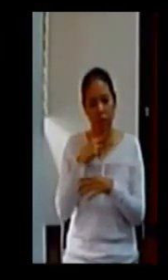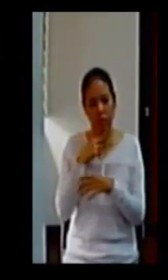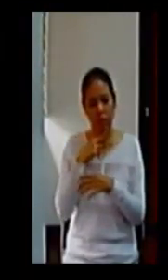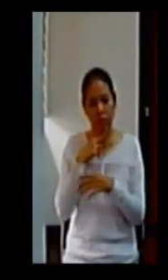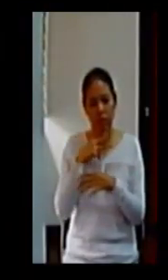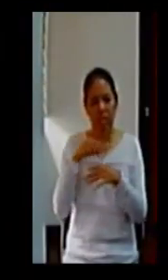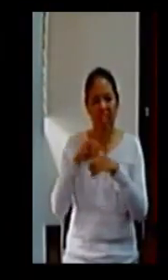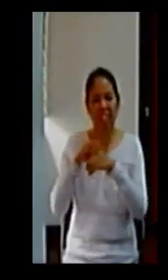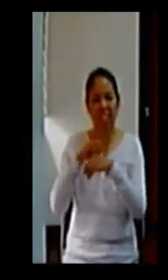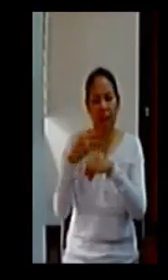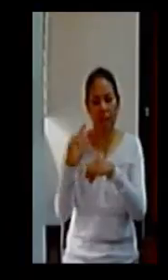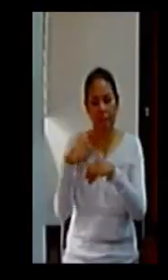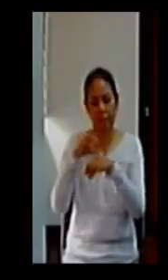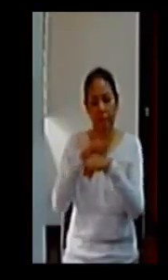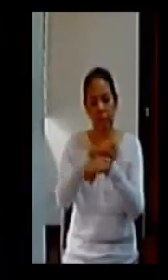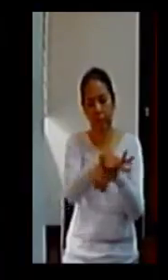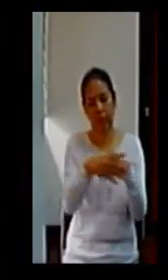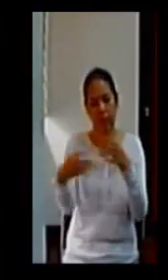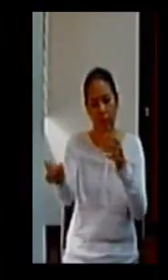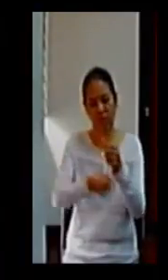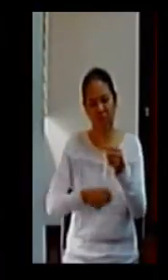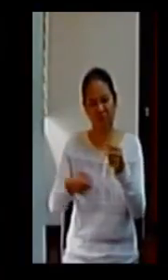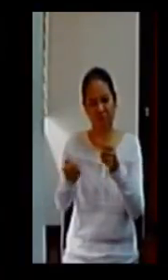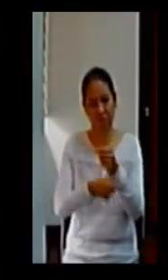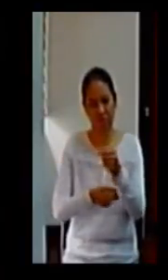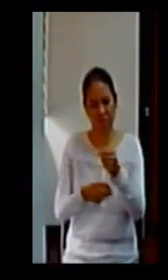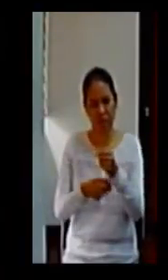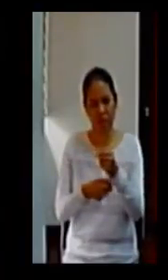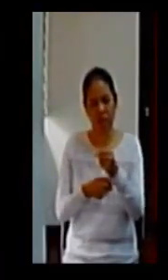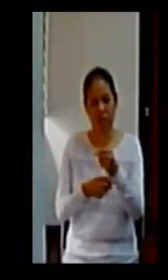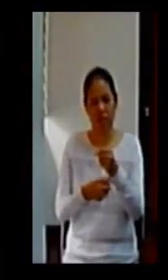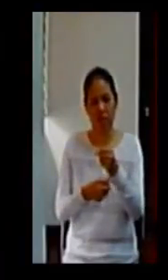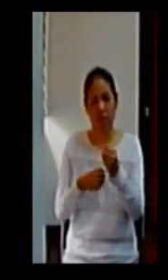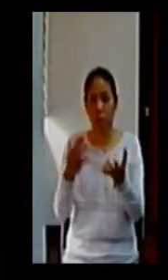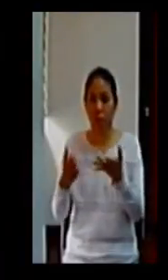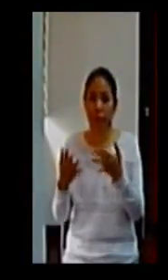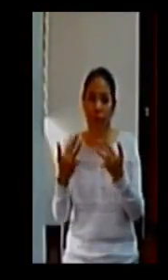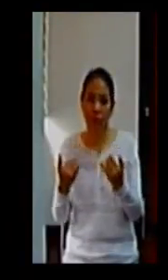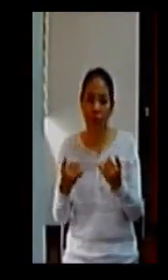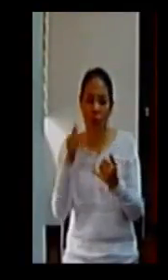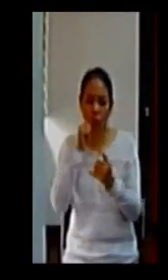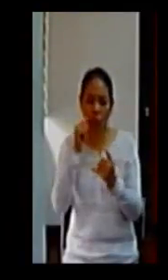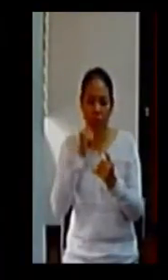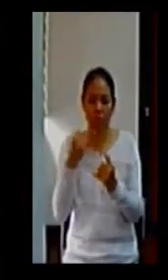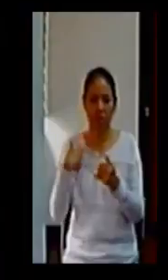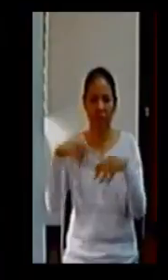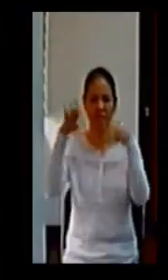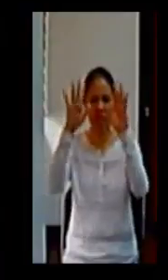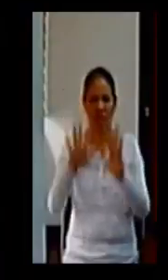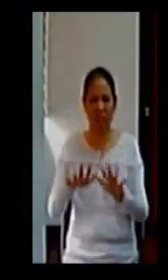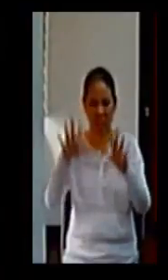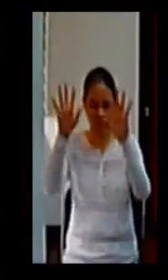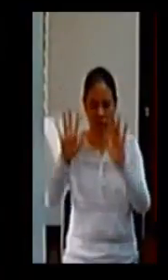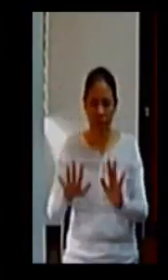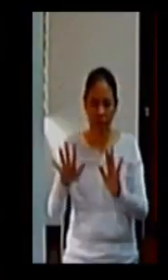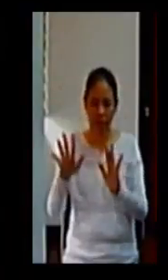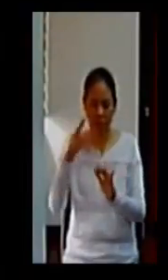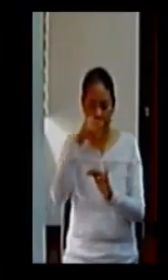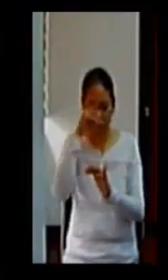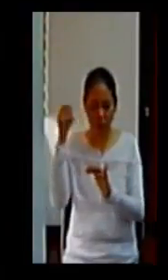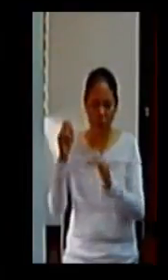Kumpara po sa ngayon na lagi na pong umuulan at dahil po sa sobrang ulan,